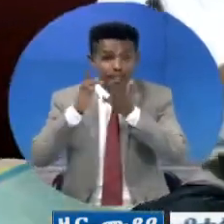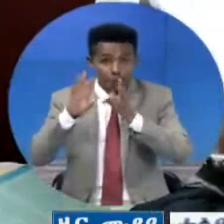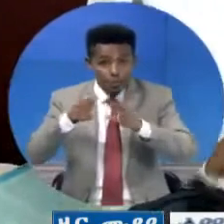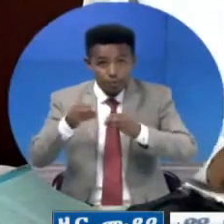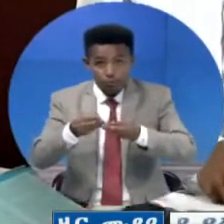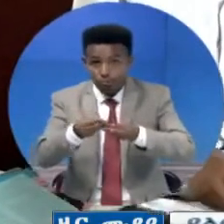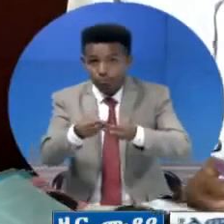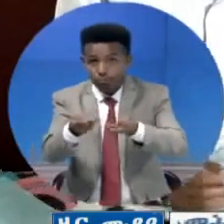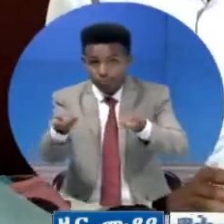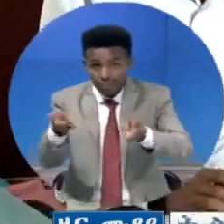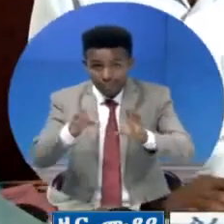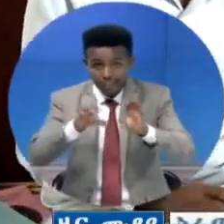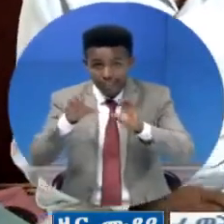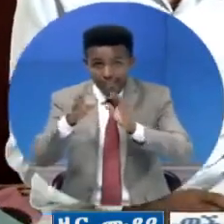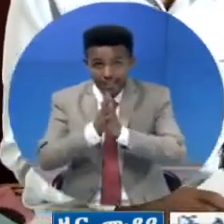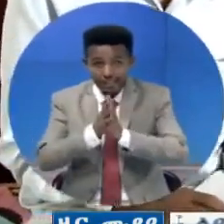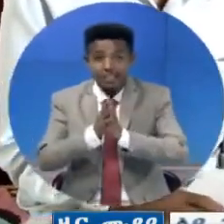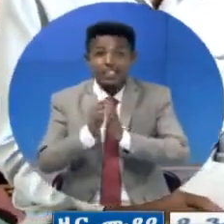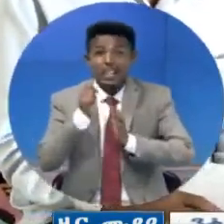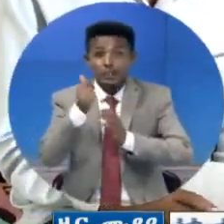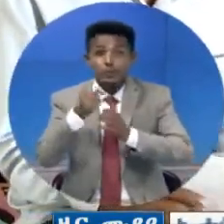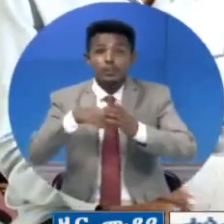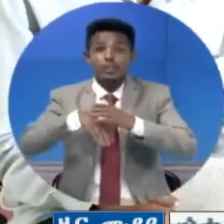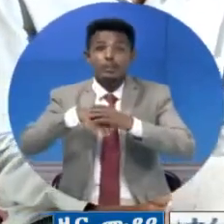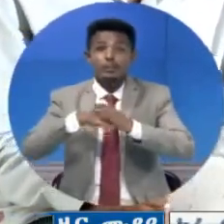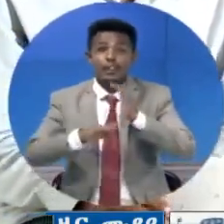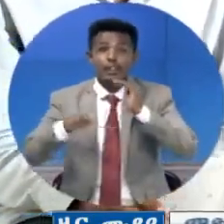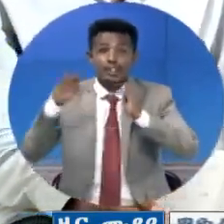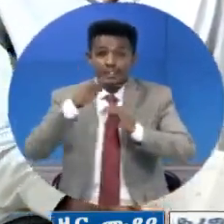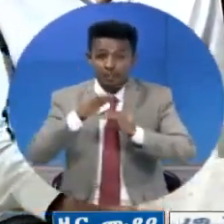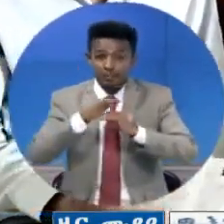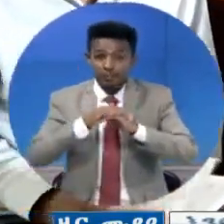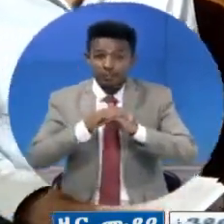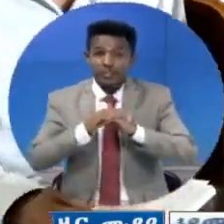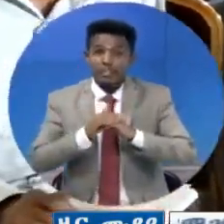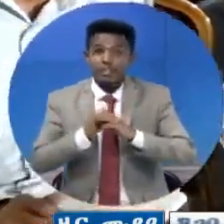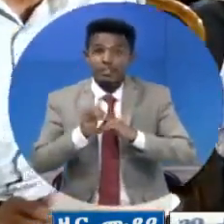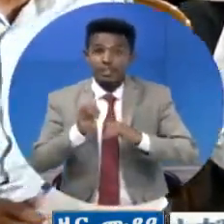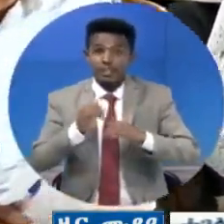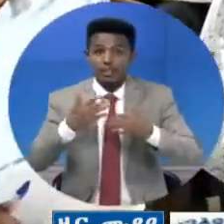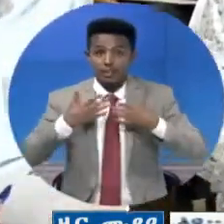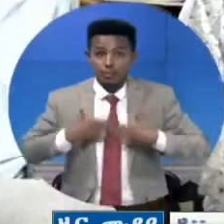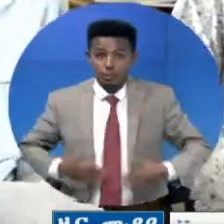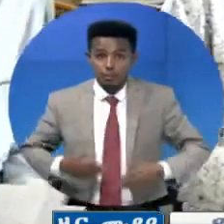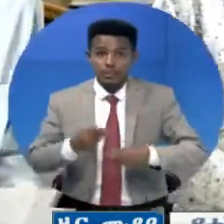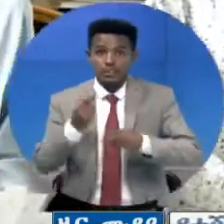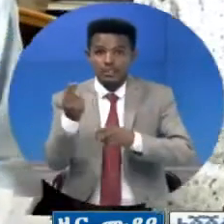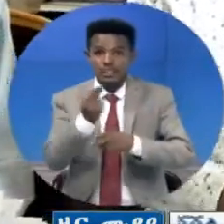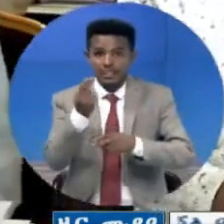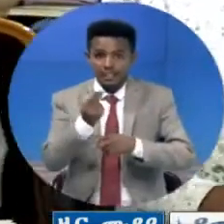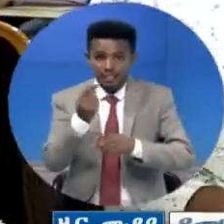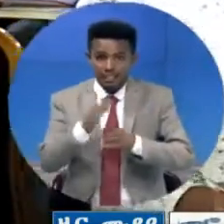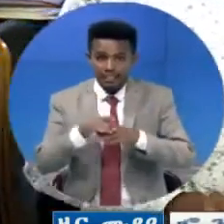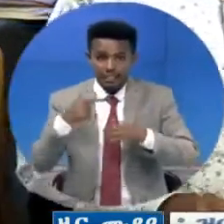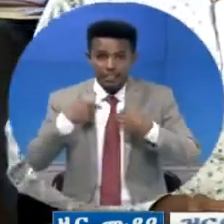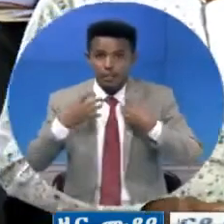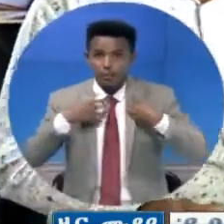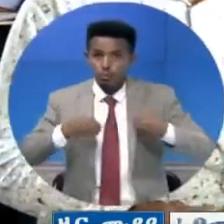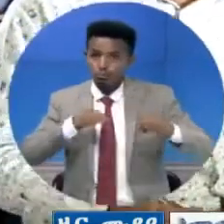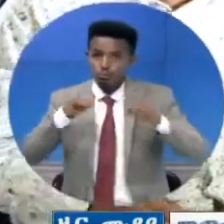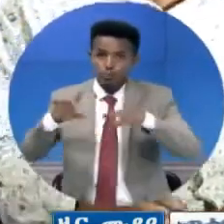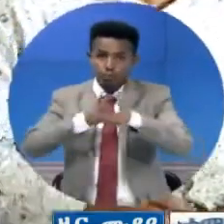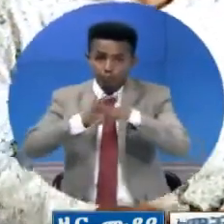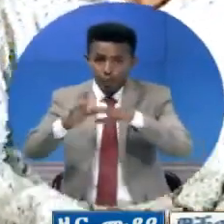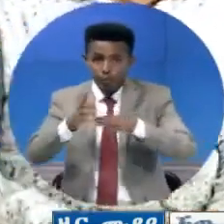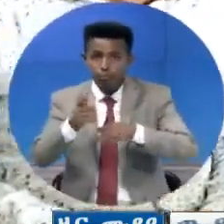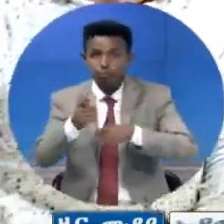ይልቅ እንት ከራሱ ይልቅ ለልብሱ ይጠነቀቃል። አውልቆ የሚረጭባቸው አካባቢዎች አሉ ራቁቱም ማለት ነው። አስበው ምን ያህል ምክንያቱም ይሄ ኬሚካል ሎንግ ተርም